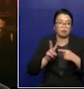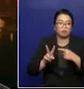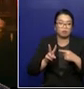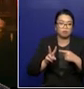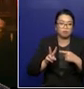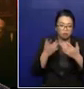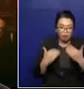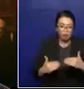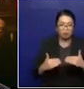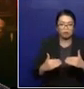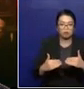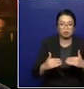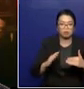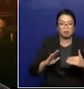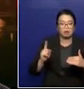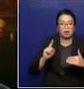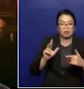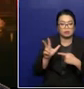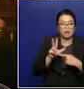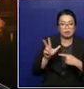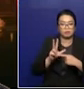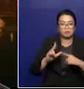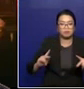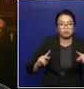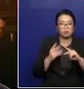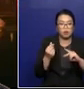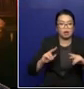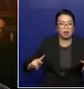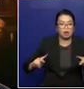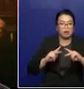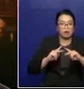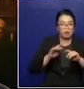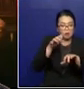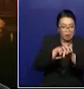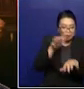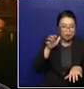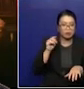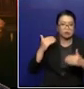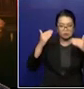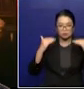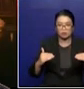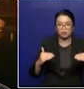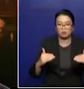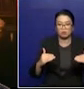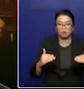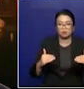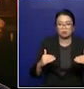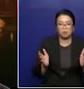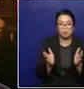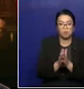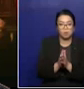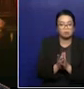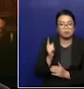านไปดูต่อไปครับนี่ไงฮะงบกลางนะปี63 500,000 กว่าแล้วไปบวกเป็น 600,000 กว่